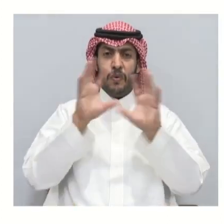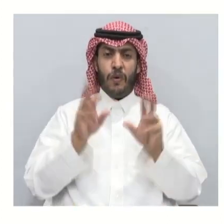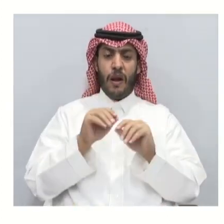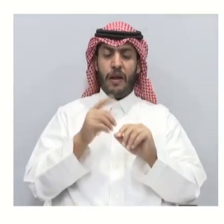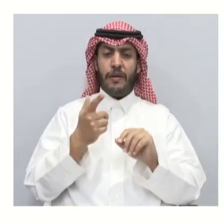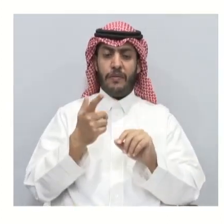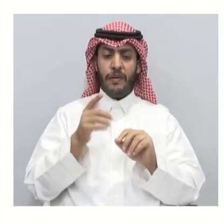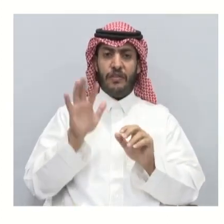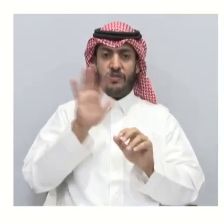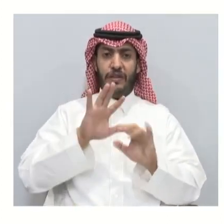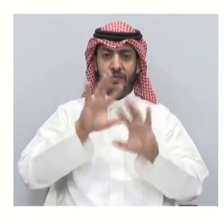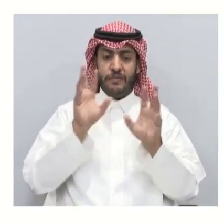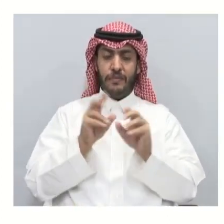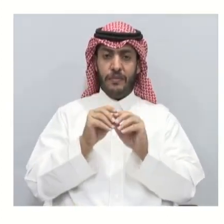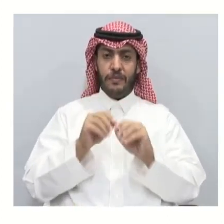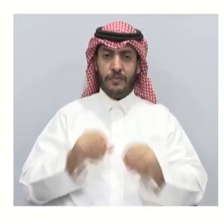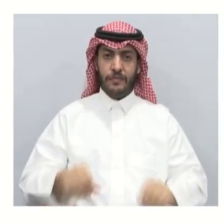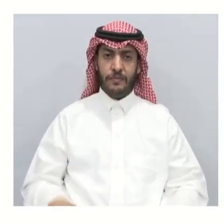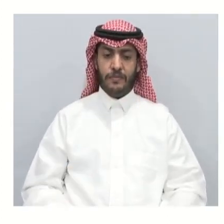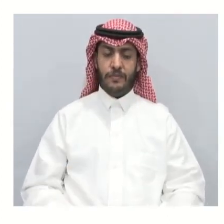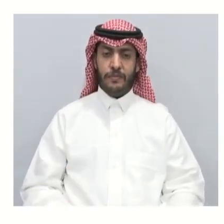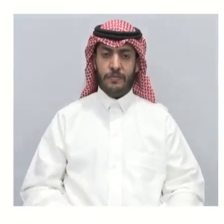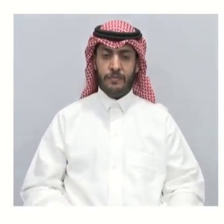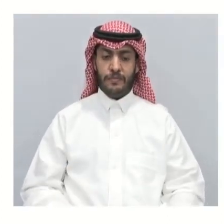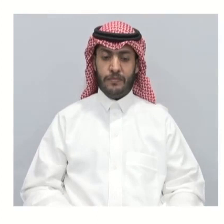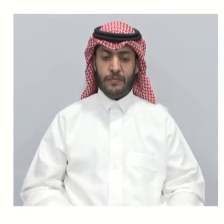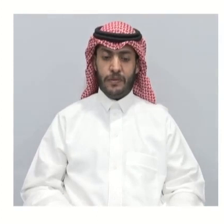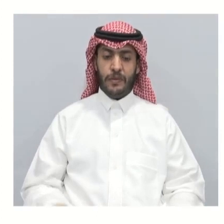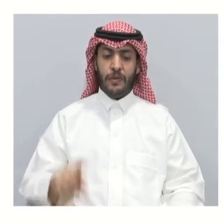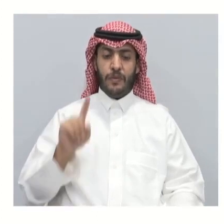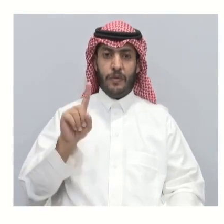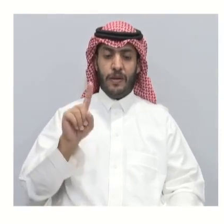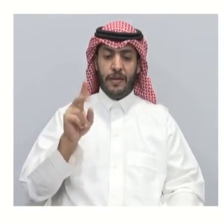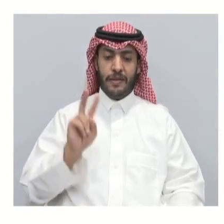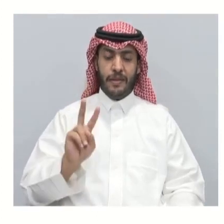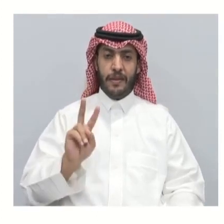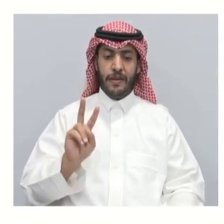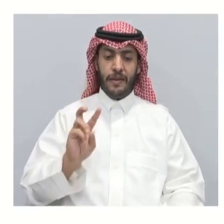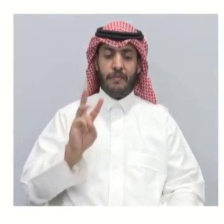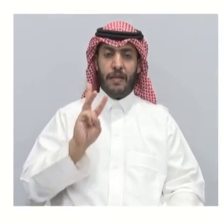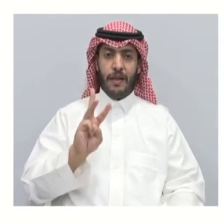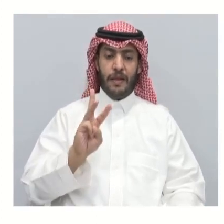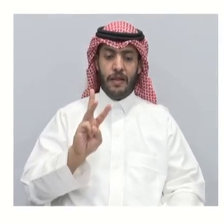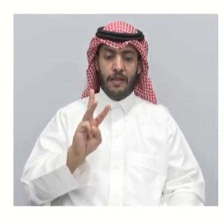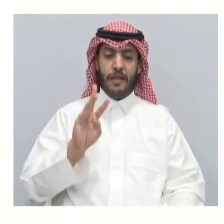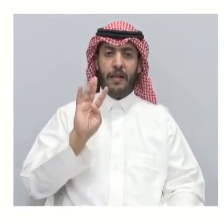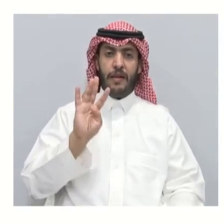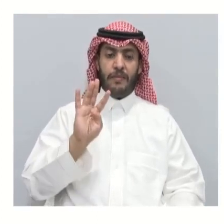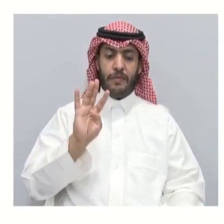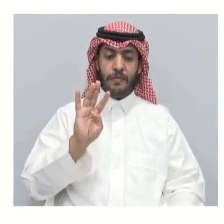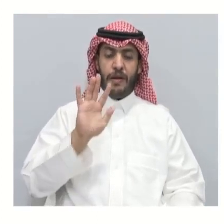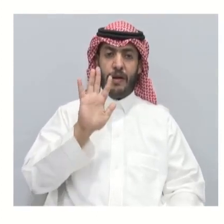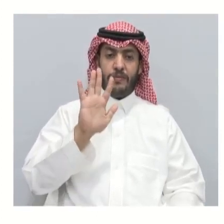الاشكال بارك الله فيكم التي امامنا نعدها مع بعض واحد اثنان ثلاثه اربعه